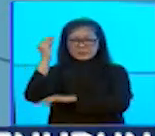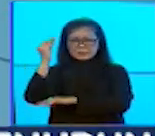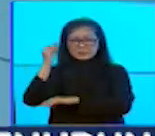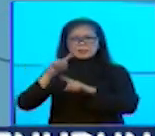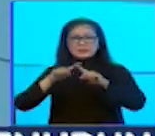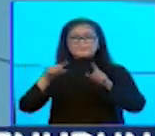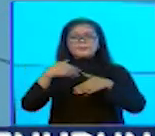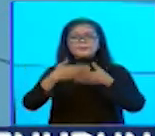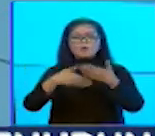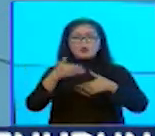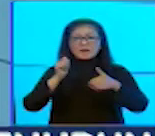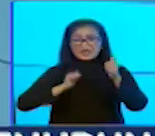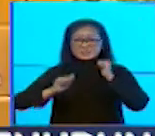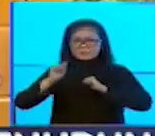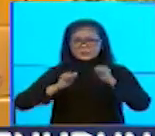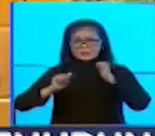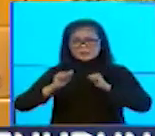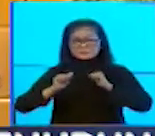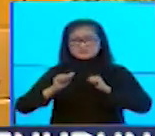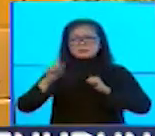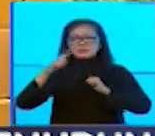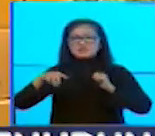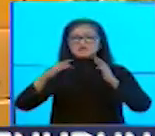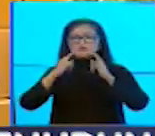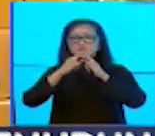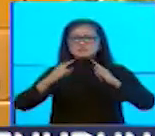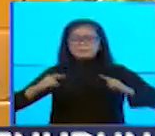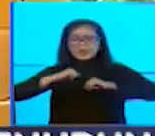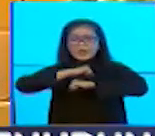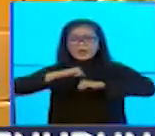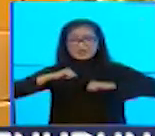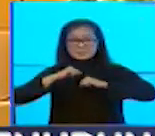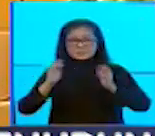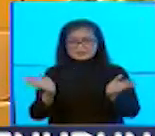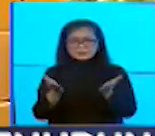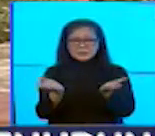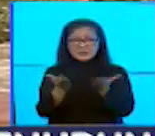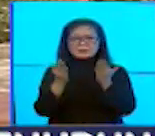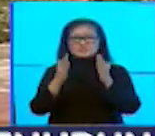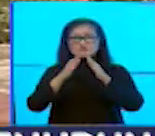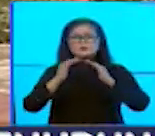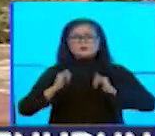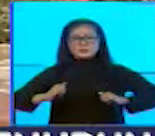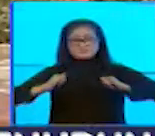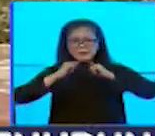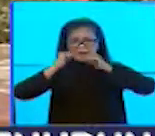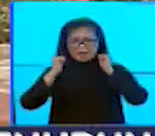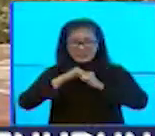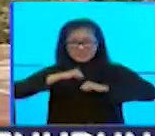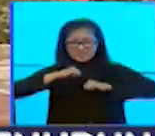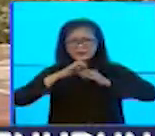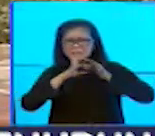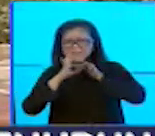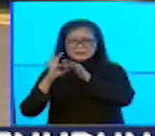pengelolaan aktivitas dilakukan oleh RTC Wisma Atlet dalam Penanganannya pihak resize Wisma Atlet bekerjasama dengan